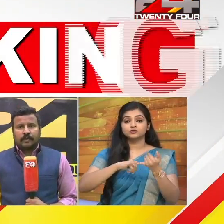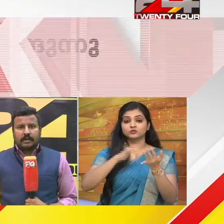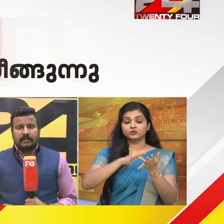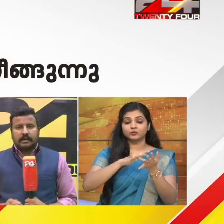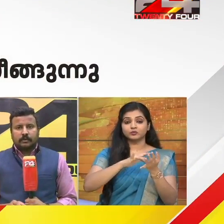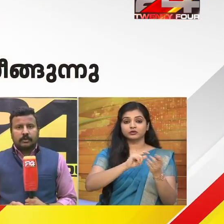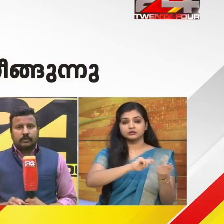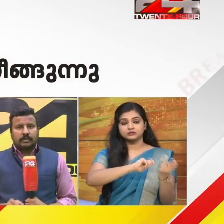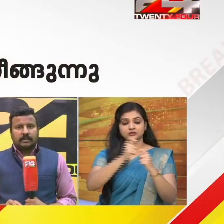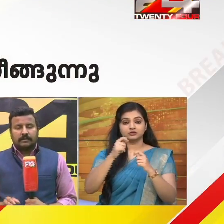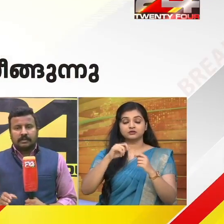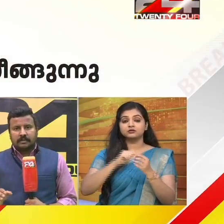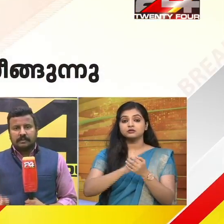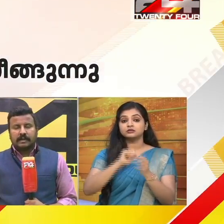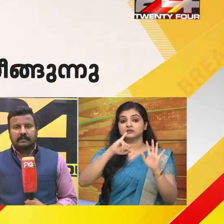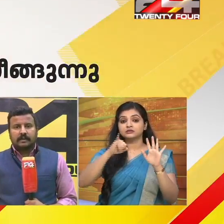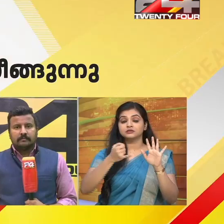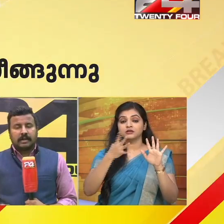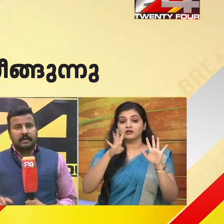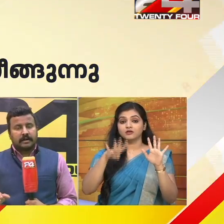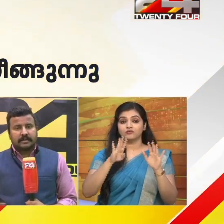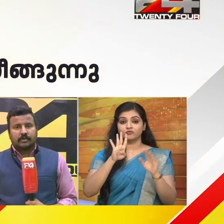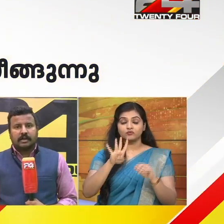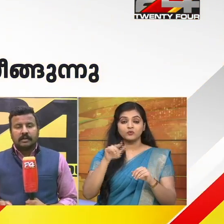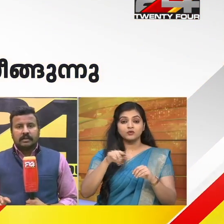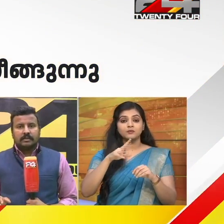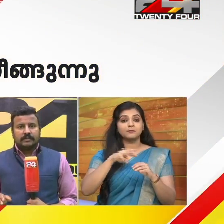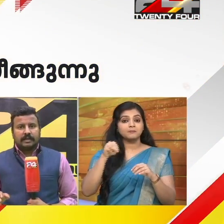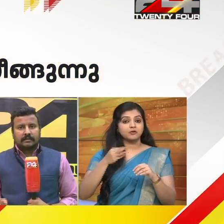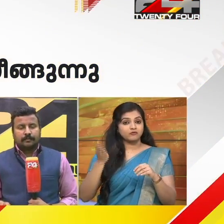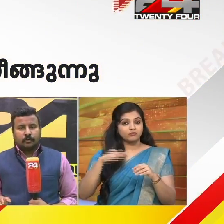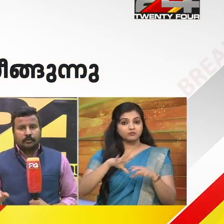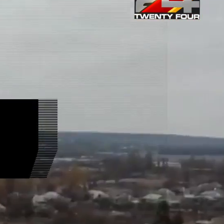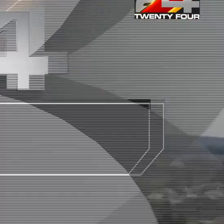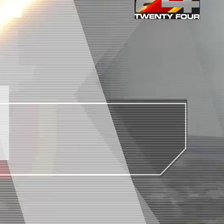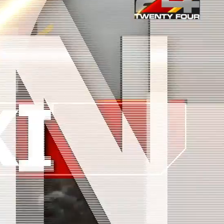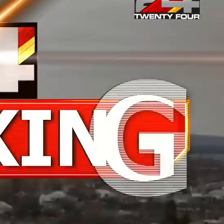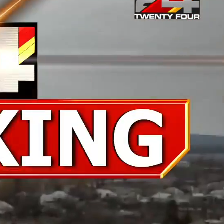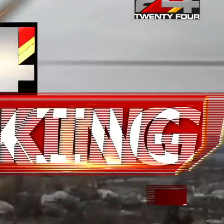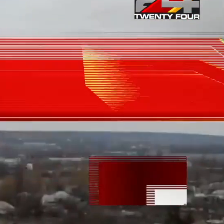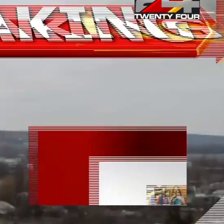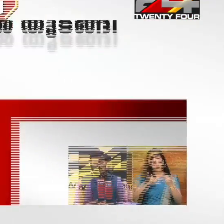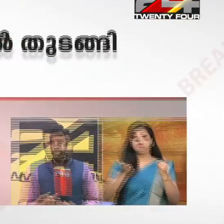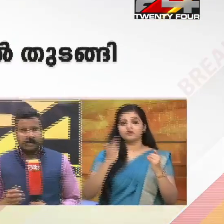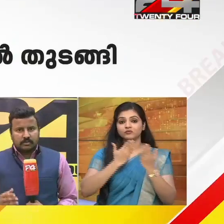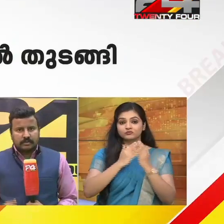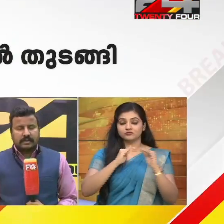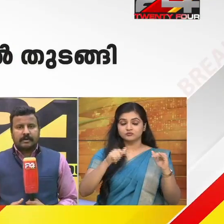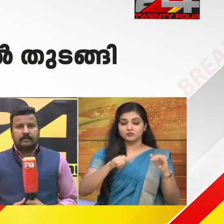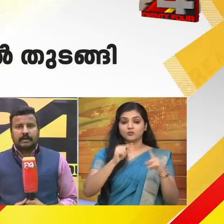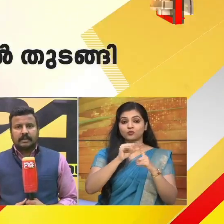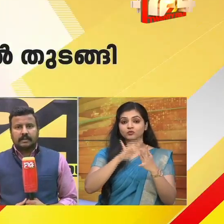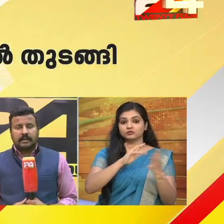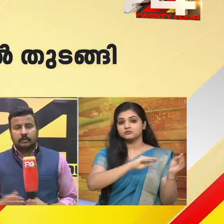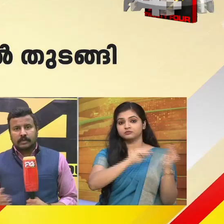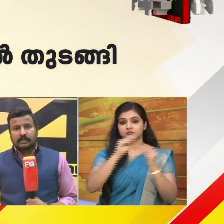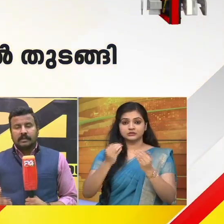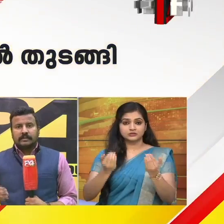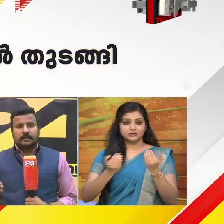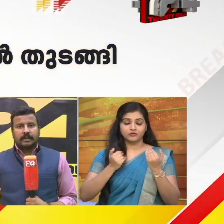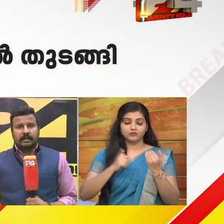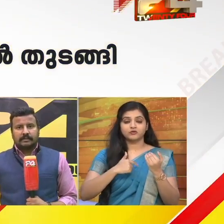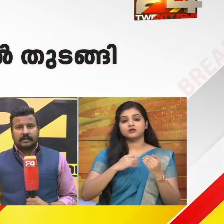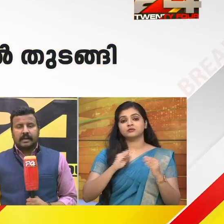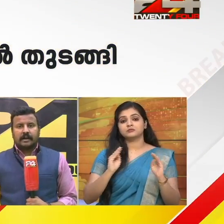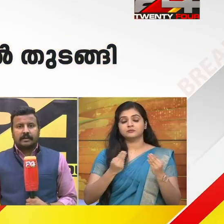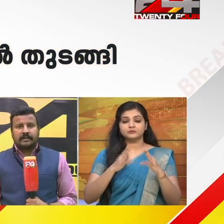പോർട്ടോവയിൽ, അതായത് ഈ 694 ഇന്ത്യൻ വിദ്യാർത്ഥികളും മലയാളികൾ അടക്കമുള്ള ഇന്ത്യൻ വിദ്യാർത്ഥികൾ പോർട്ടോവയിൽ എത്തിച്ചേർന്നു എന്നുള്ളത് ഏറ്റവും ആശ്വാസകരമായ വാർത്തയാണ്. എന്തായാലും തുടർ